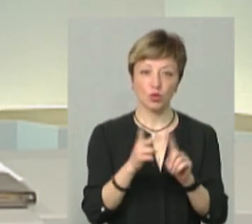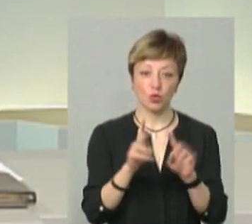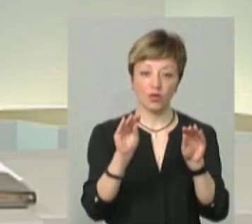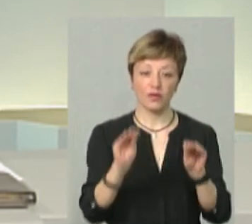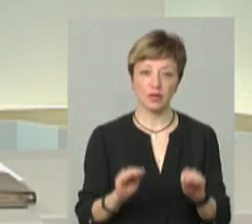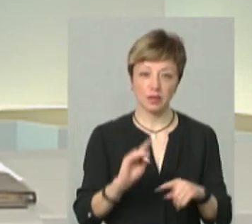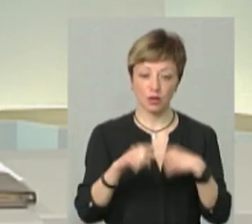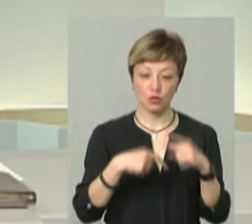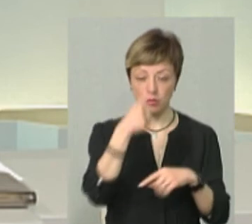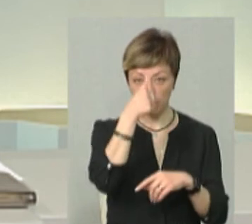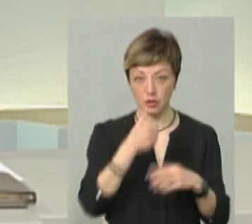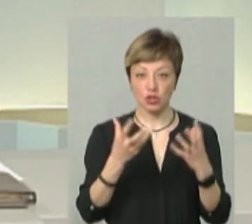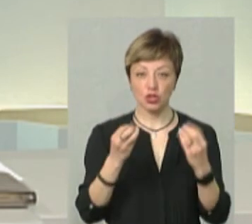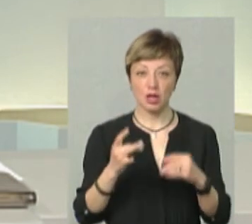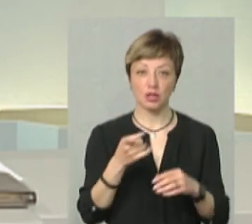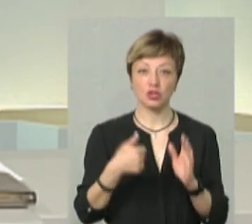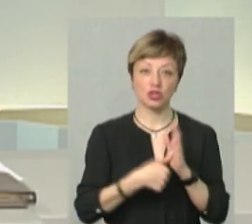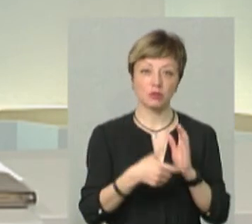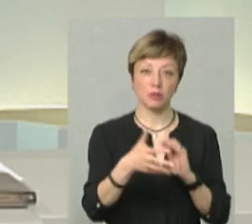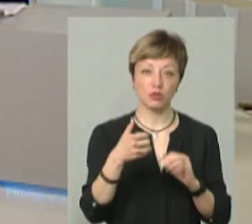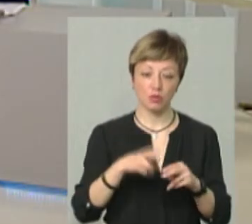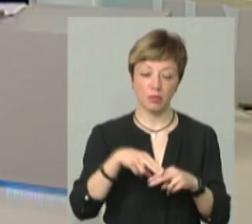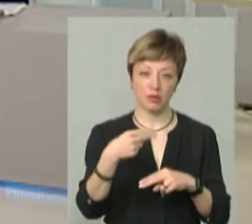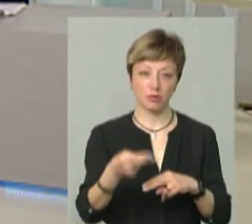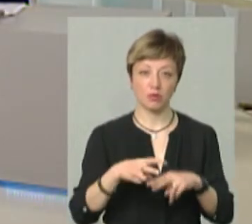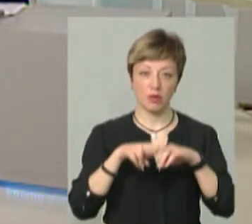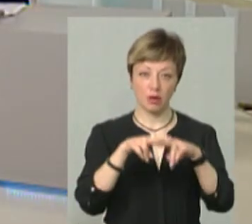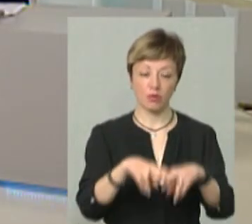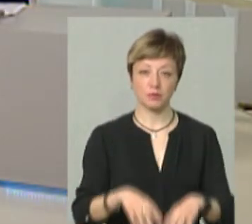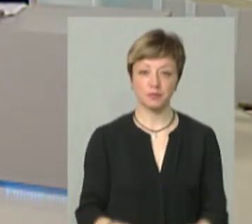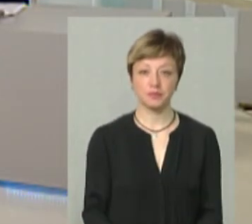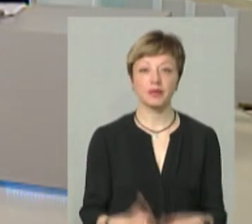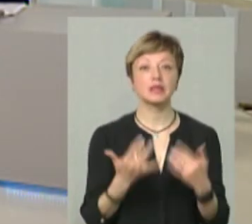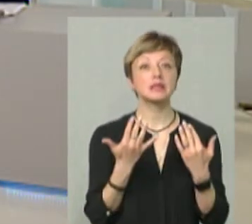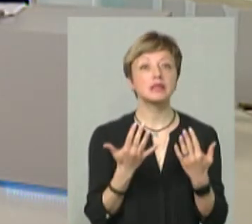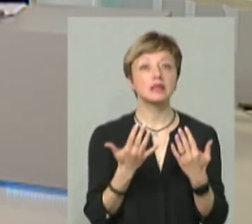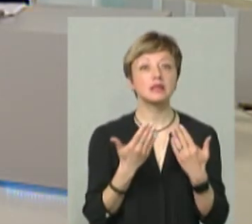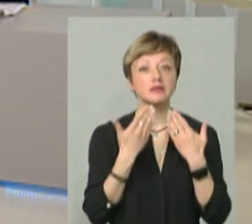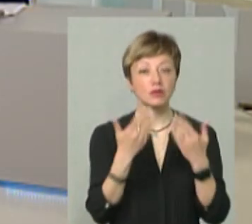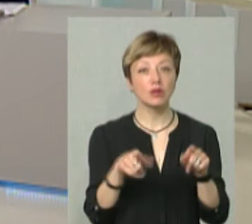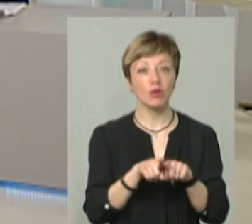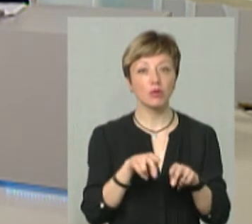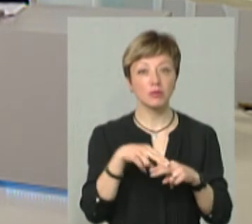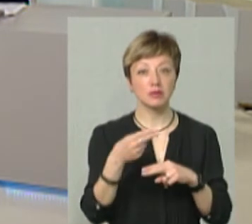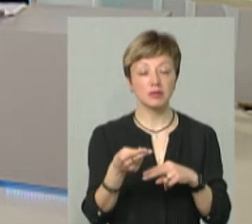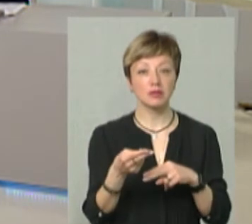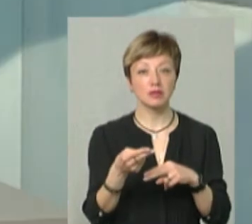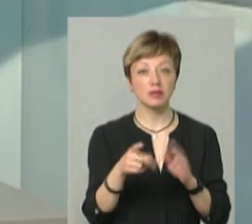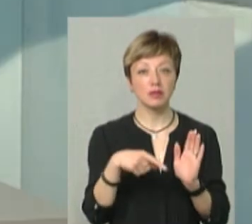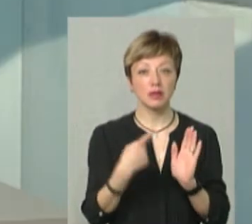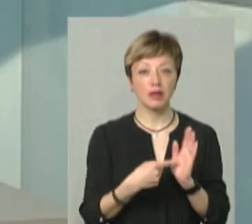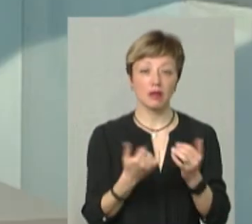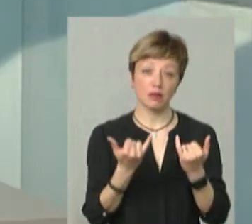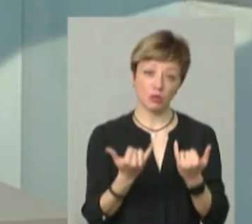за наступний місяць, і ми ще раз йому 6500 так само перераховуємо. Скільки роботодавців звернулися за такою компенсацією?